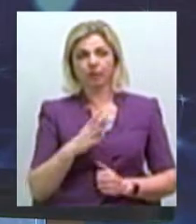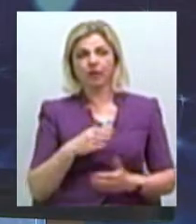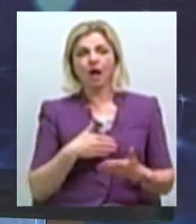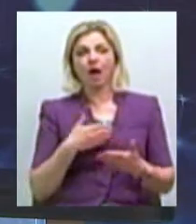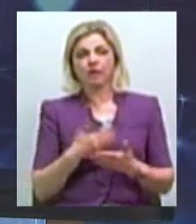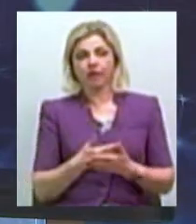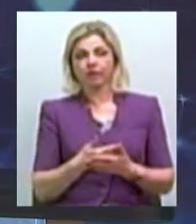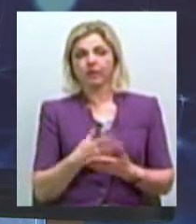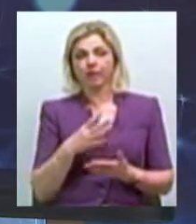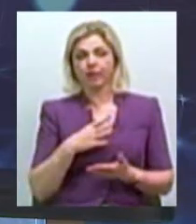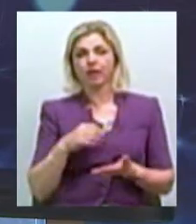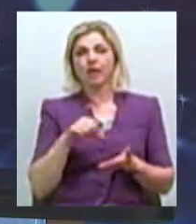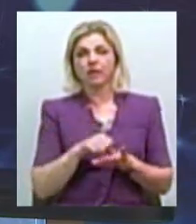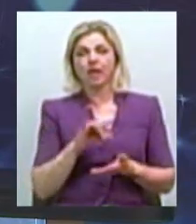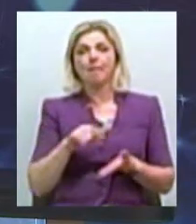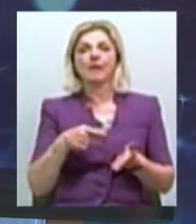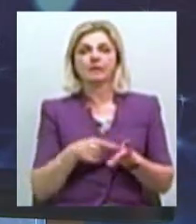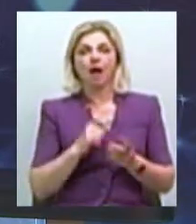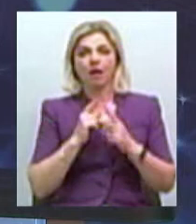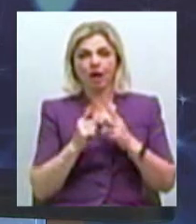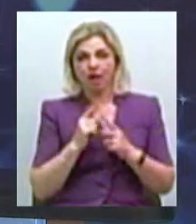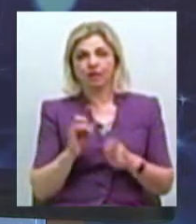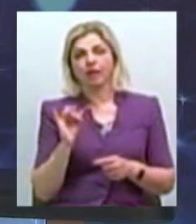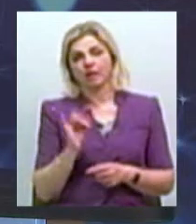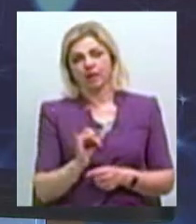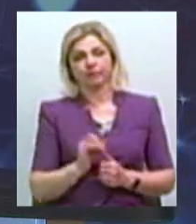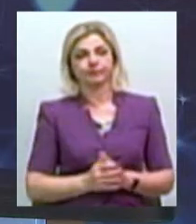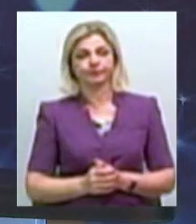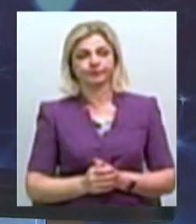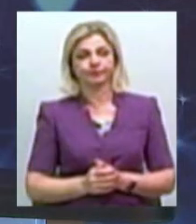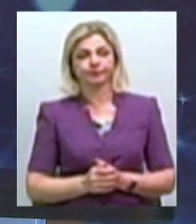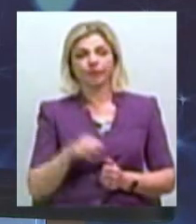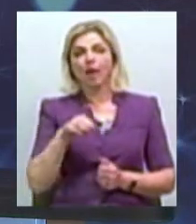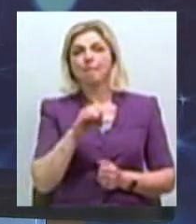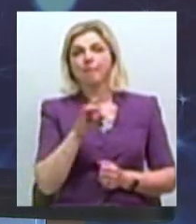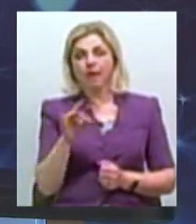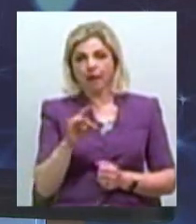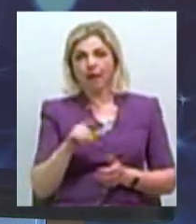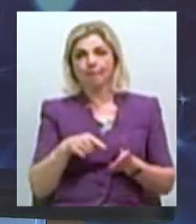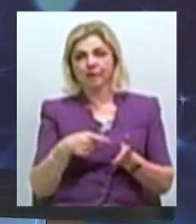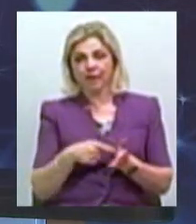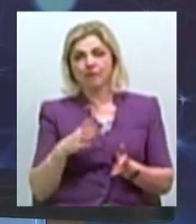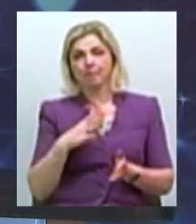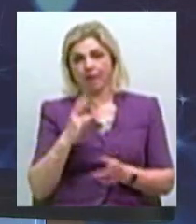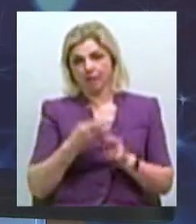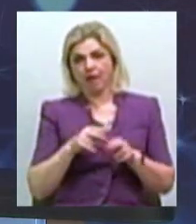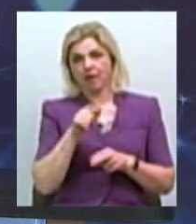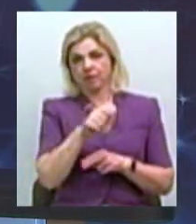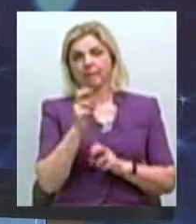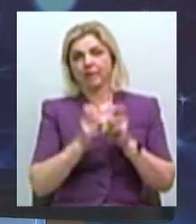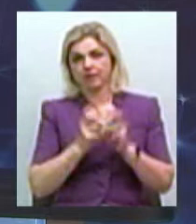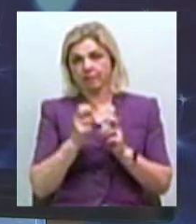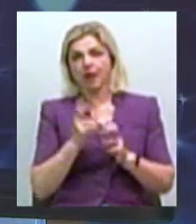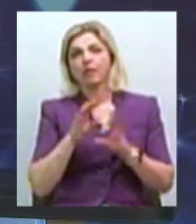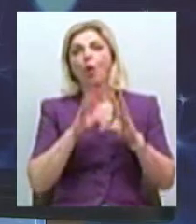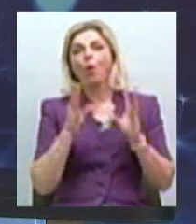позицію зайняла і міська рада, і безпосередньо мер міста був на цьому підприємстві на загальних зборах.